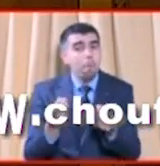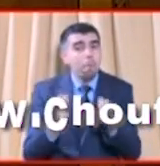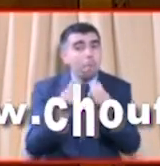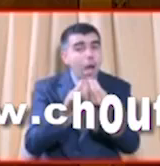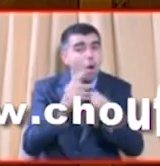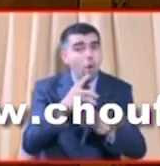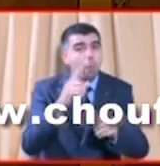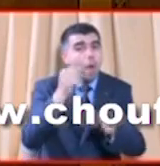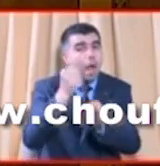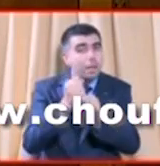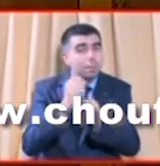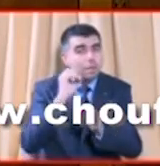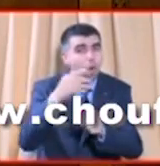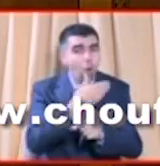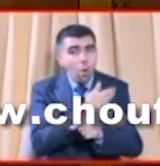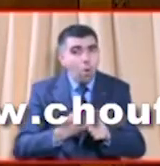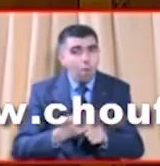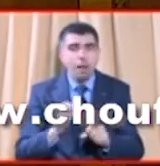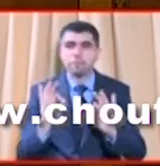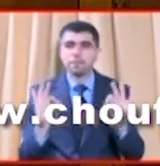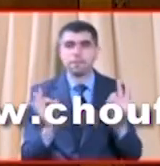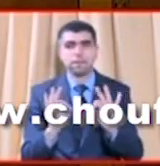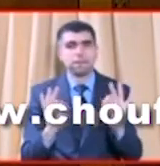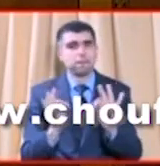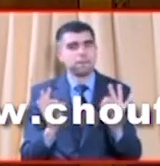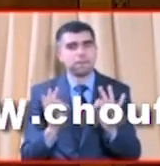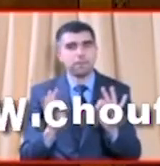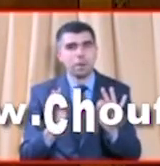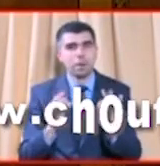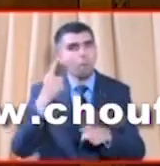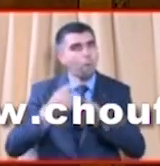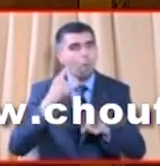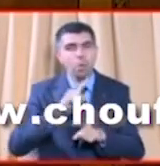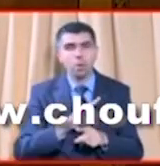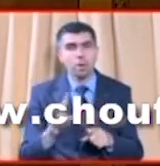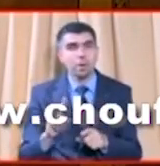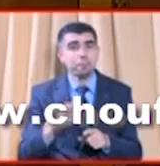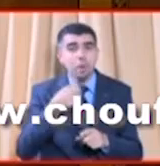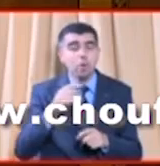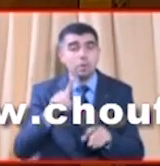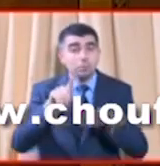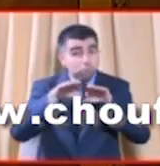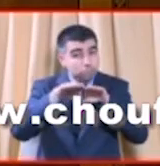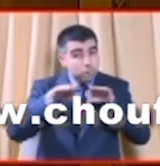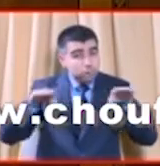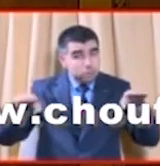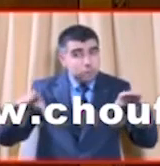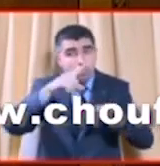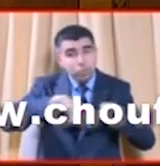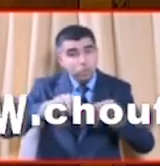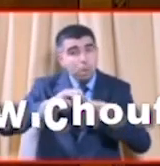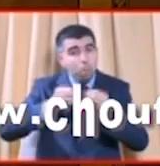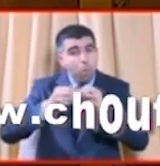بنود حصيلة العمل الحكومي، بل العكس هو الصحيح. فجو الاستقرار الذي ميز